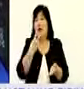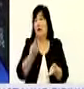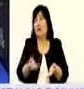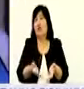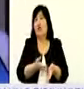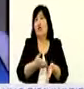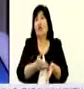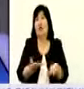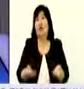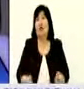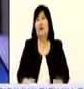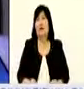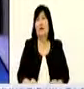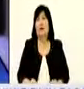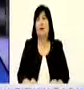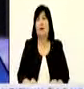көрсетіледі.